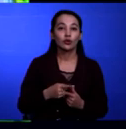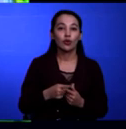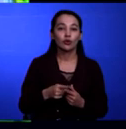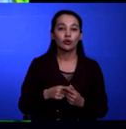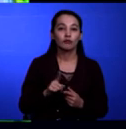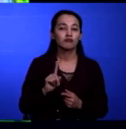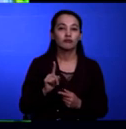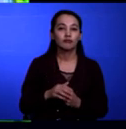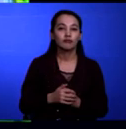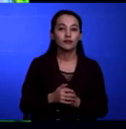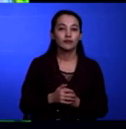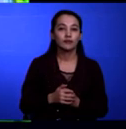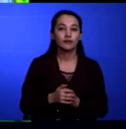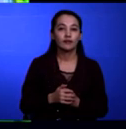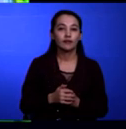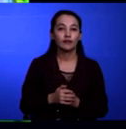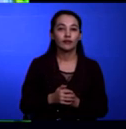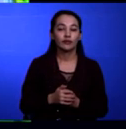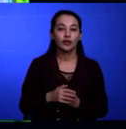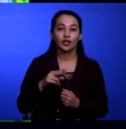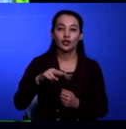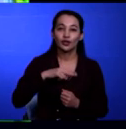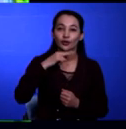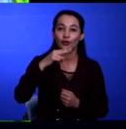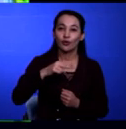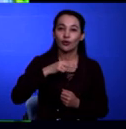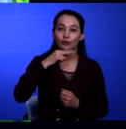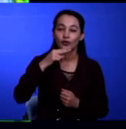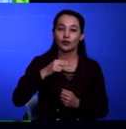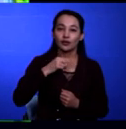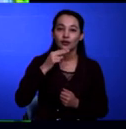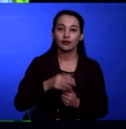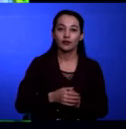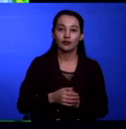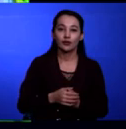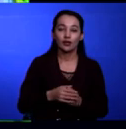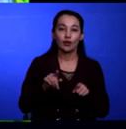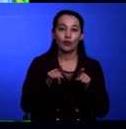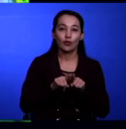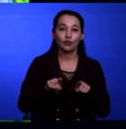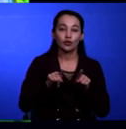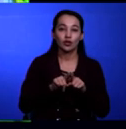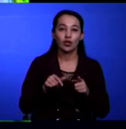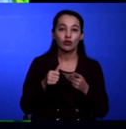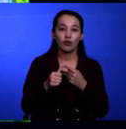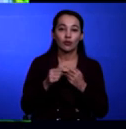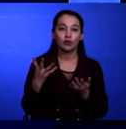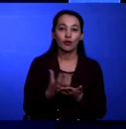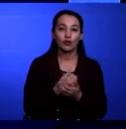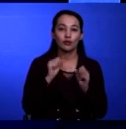mumkin? To'g'ri bolajonlar, ehtiyot bo'ling. Kabi sarlavhalarni qo'yishimiz